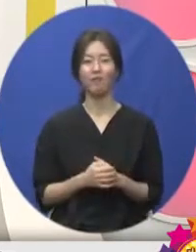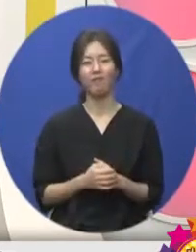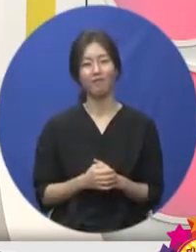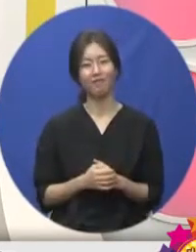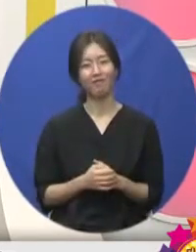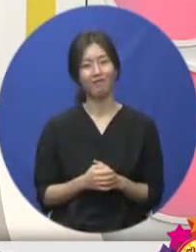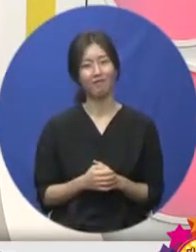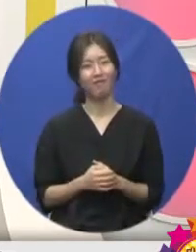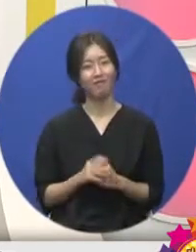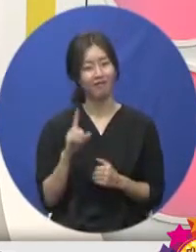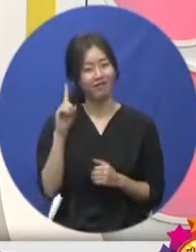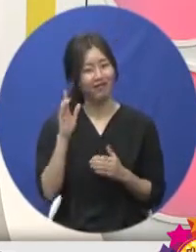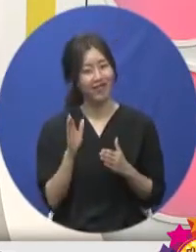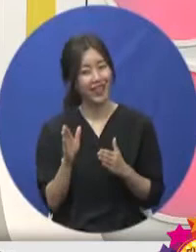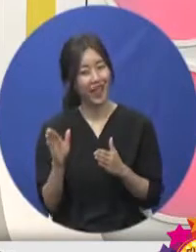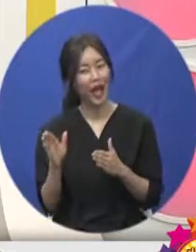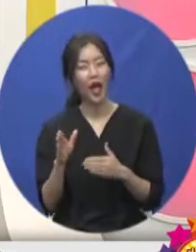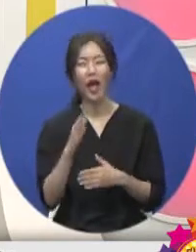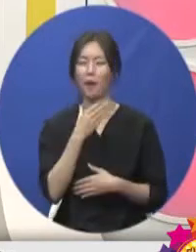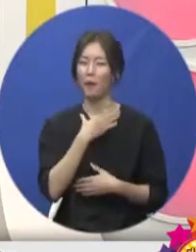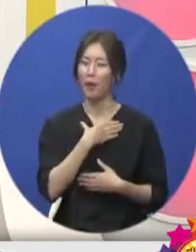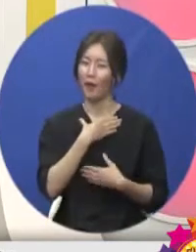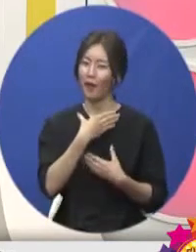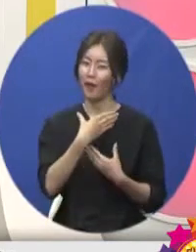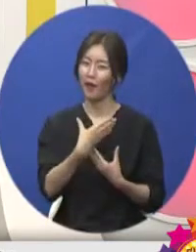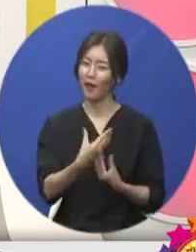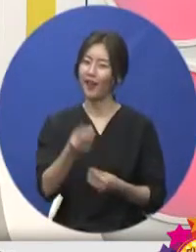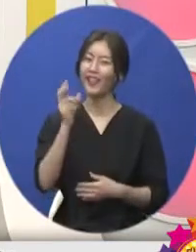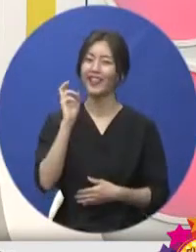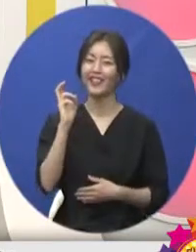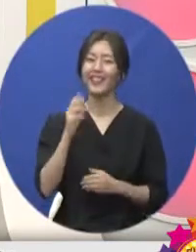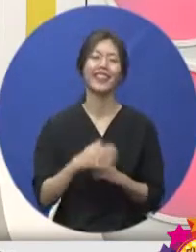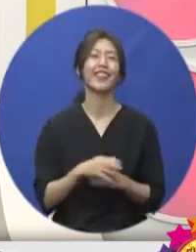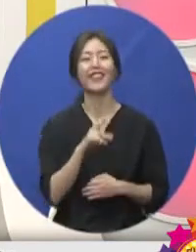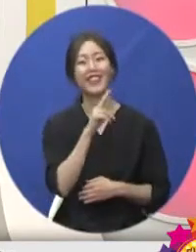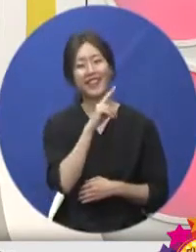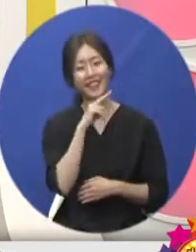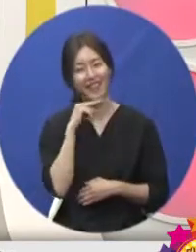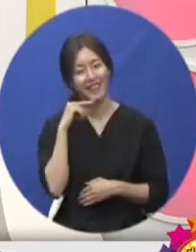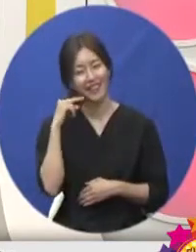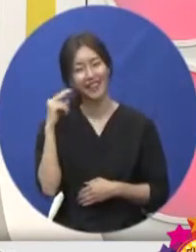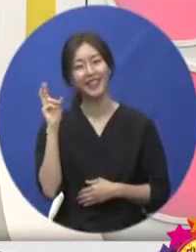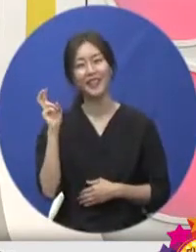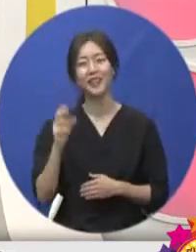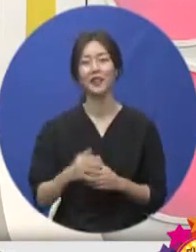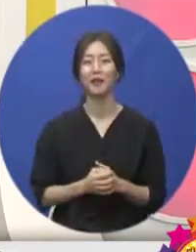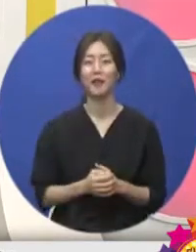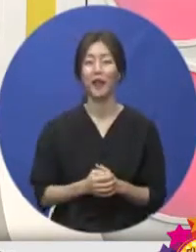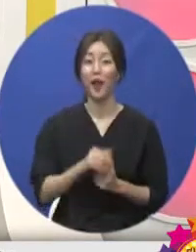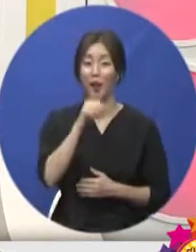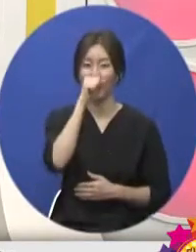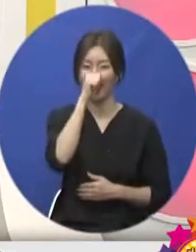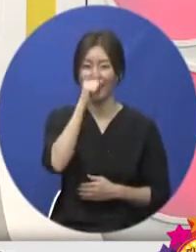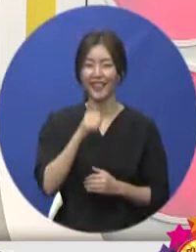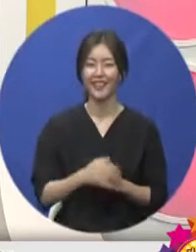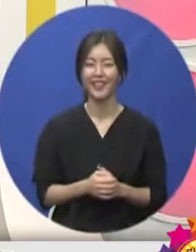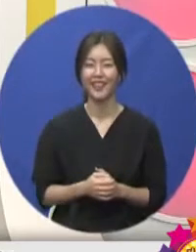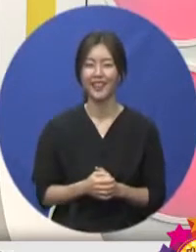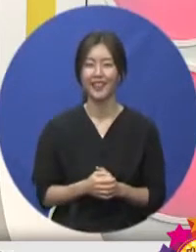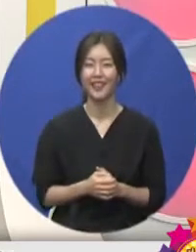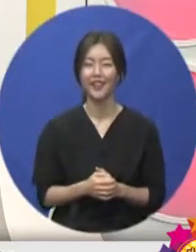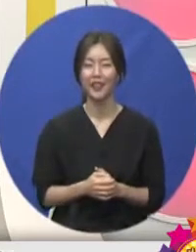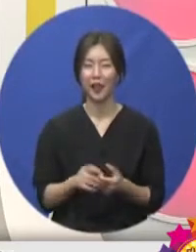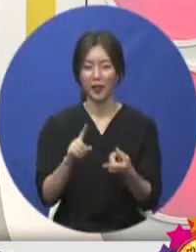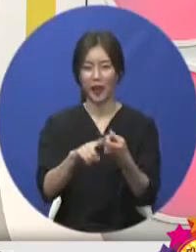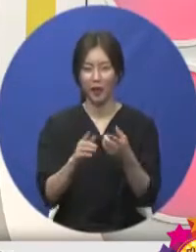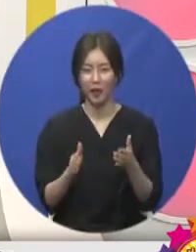어떻게 장원으로 가실 것 같아요? 아니면 같은데요? 응? 순탄하게 갈 것 같아요. 오, 순탄하게. 좋아요. 좋아요. 아, 좋습니다.